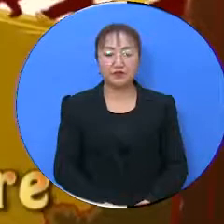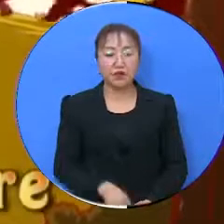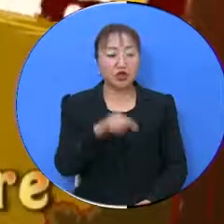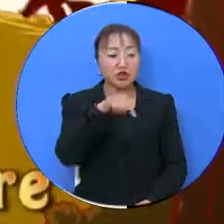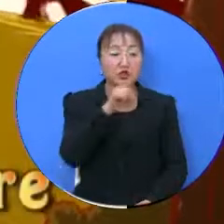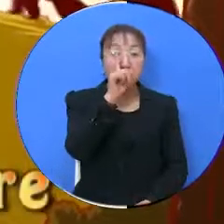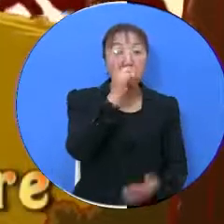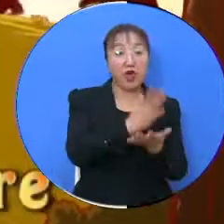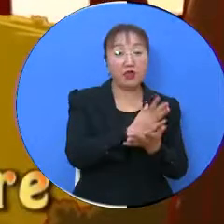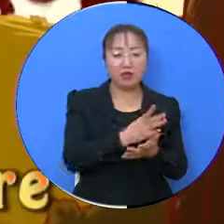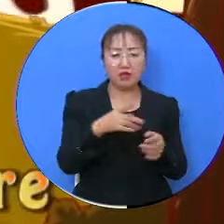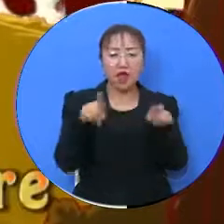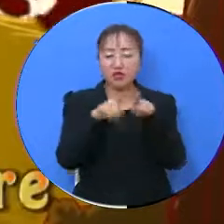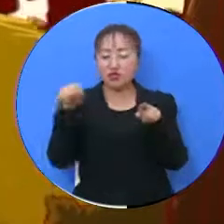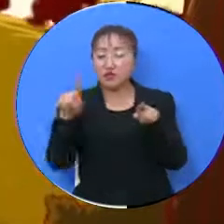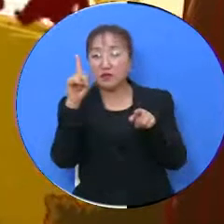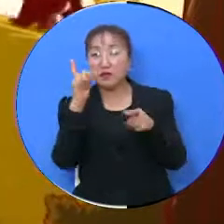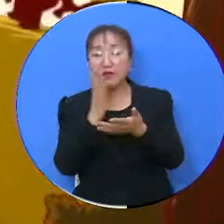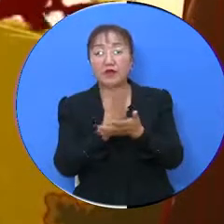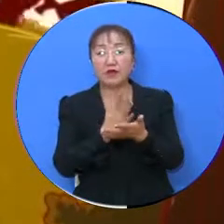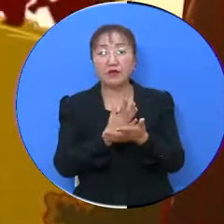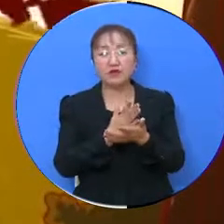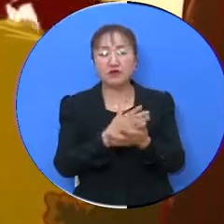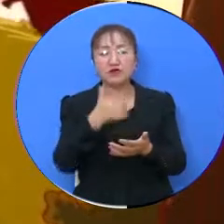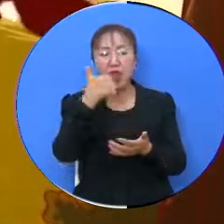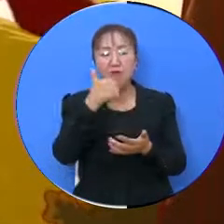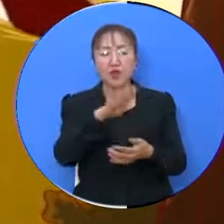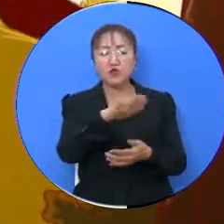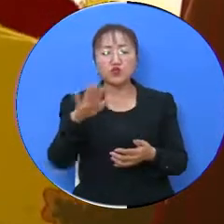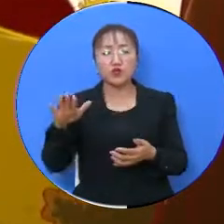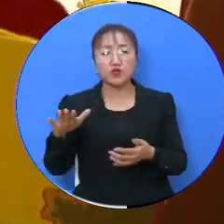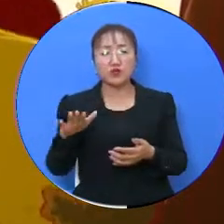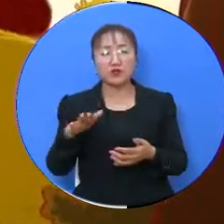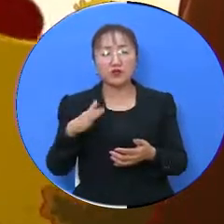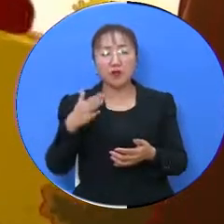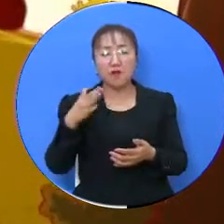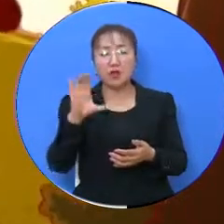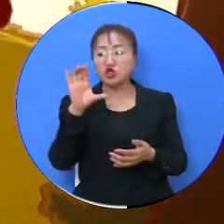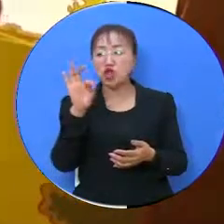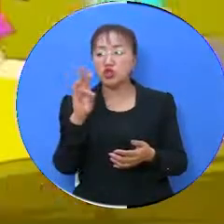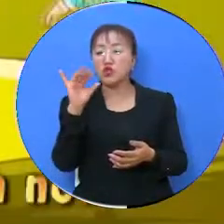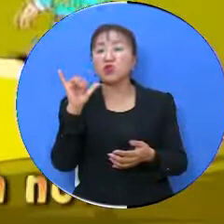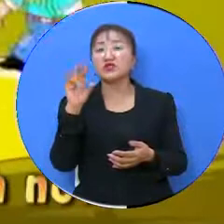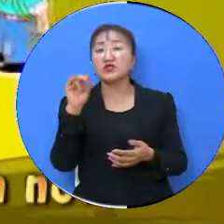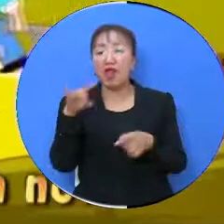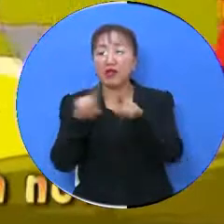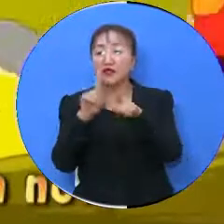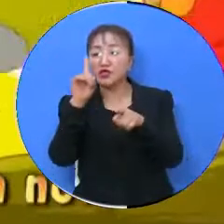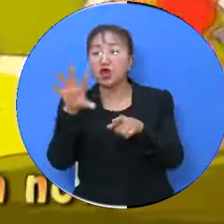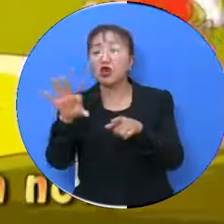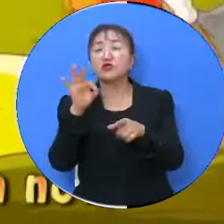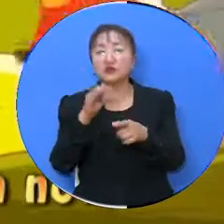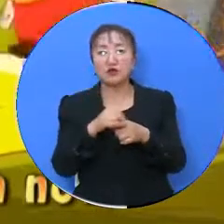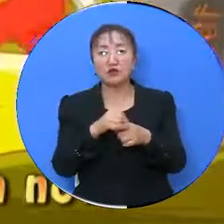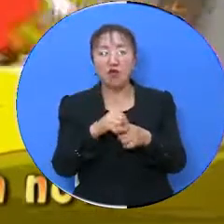Энд нэг байна. Энд ч бас нэг байна. Сайн байна хүүхдүүд ээ. Манай сониучхан ч бас нёгийг олж. Аймаад